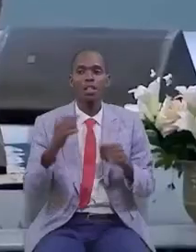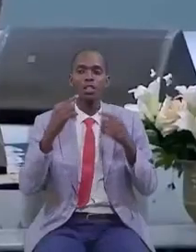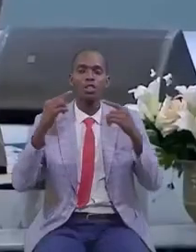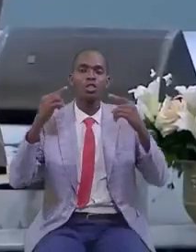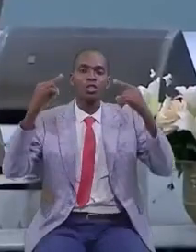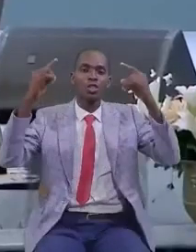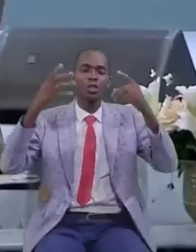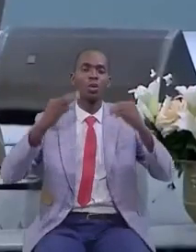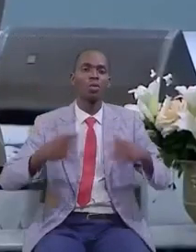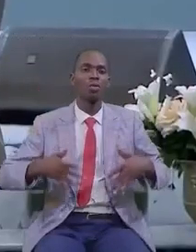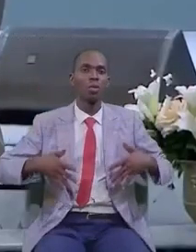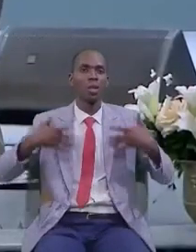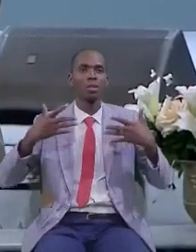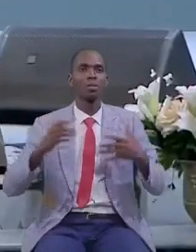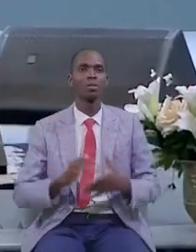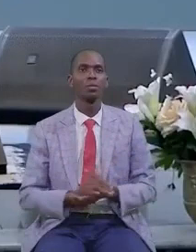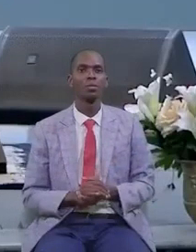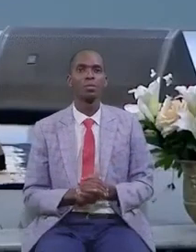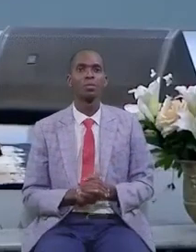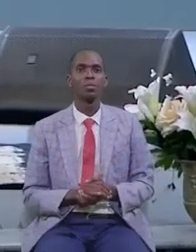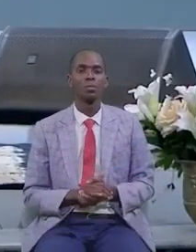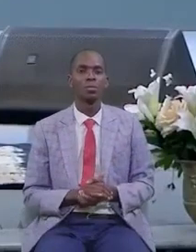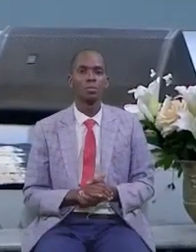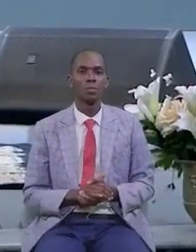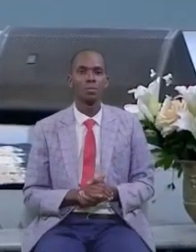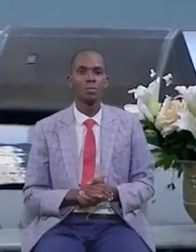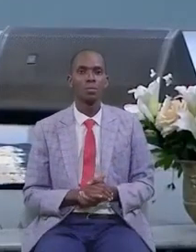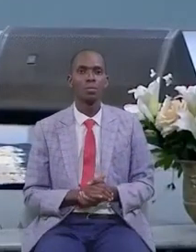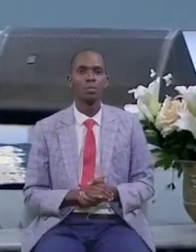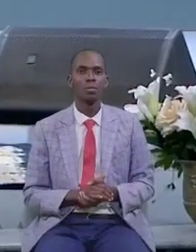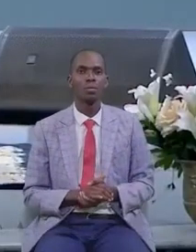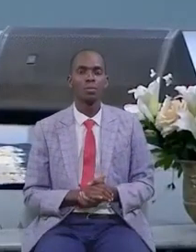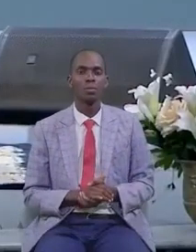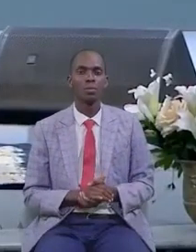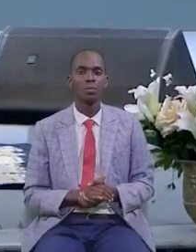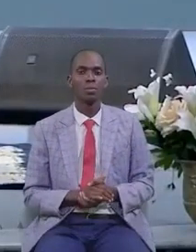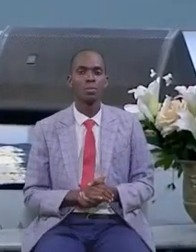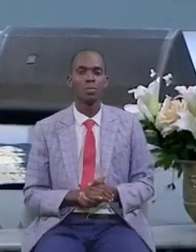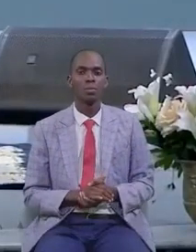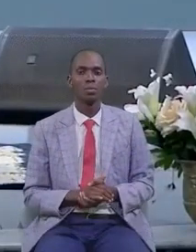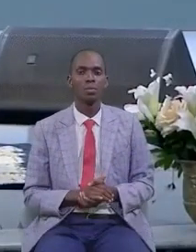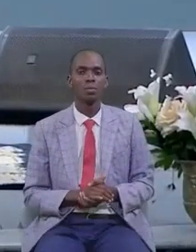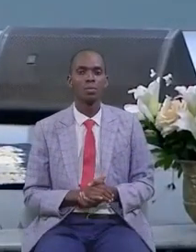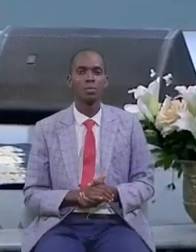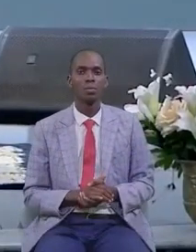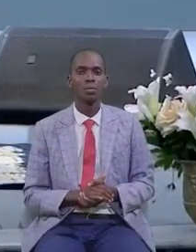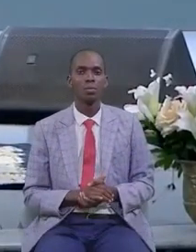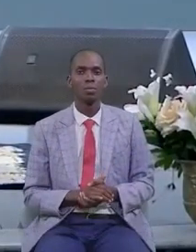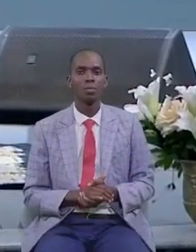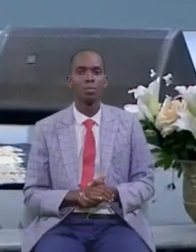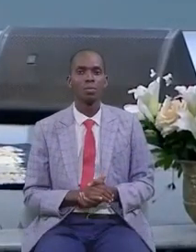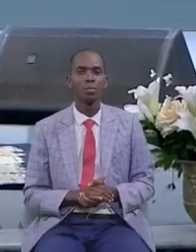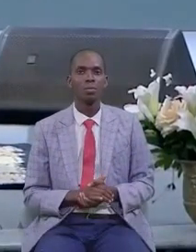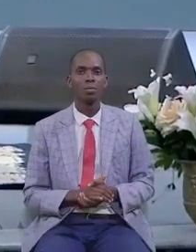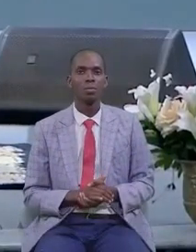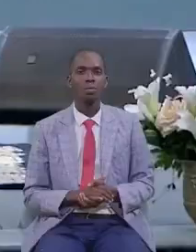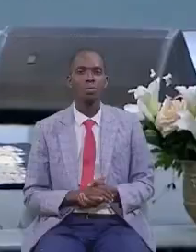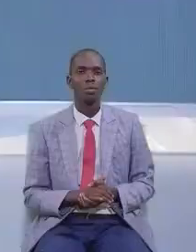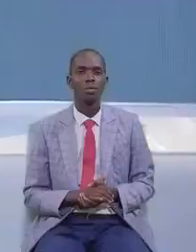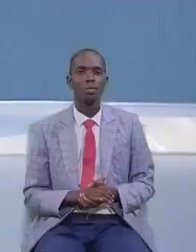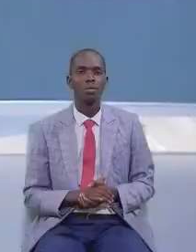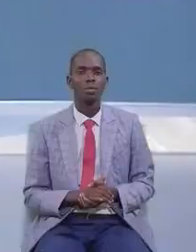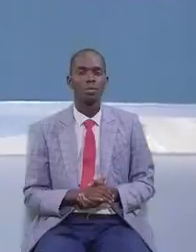జీవితంలో భవిష్యత్తులోనికి ప్రయాణించిన వారు, వారు చర్య చేయక ముందు ఏమి చర్య చేస్తున్నారు యోచించారు, అదే మన జీవితానికి విజయాన్ని ఇస్తుంది.